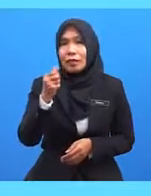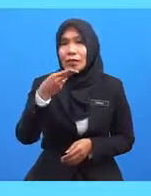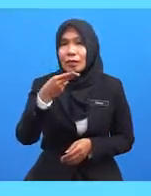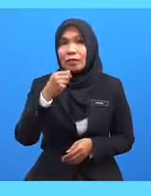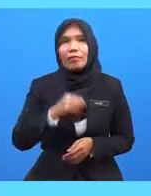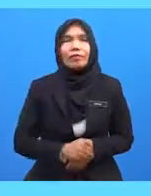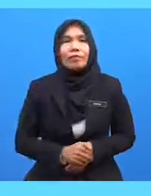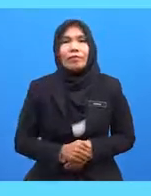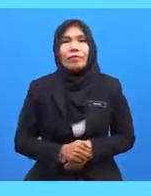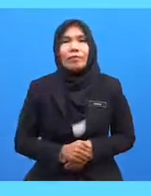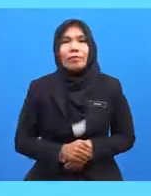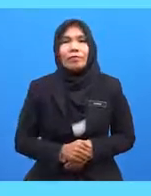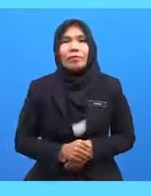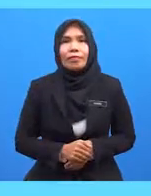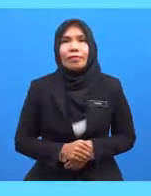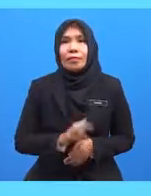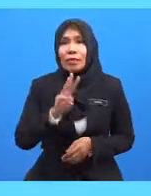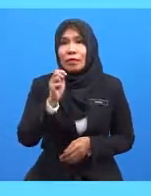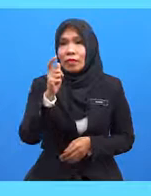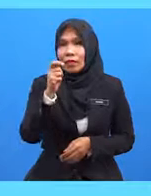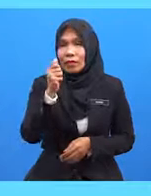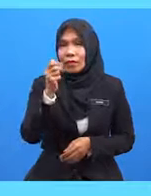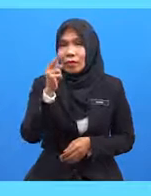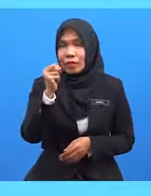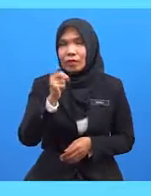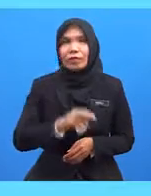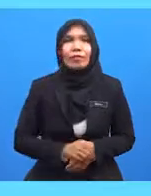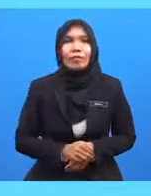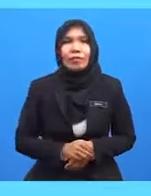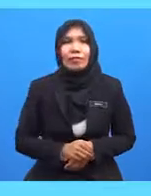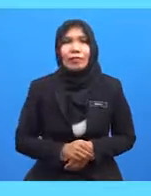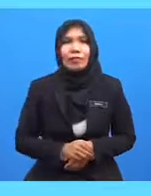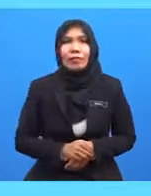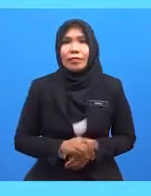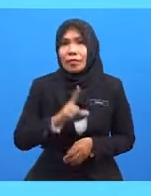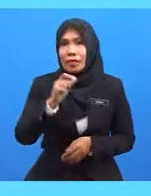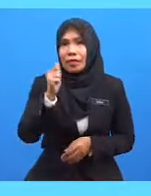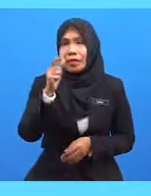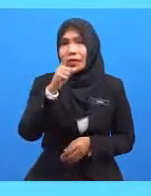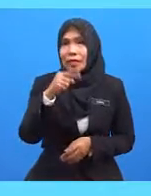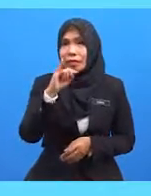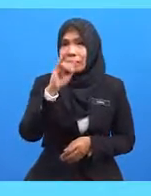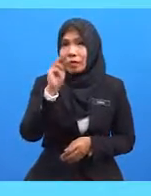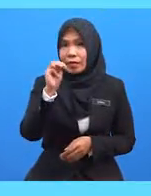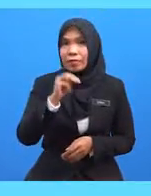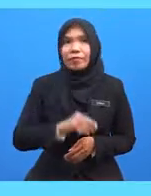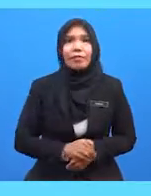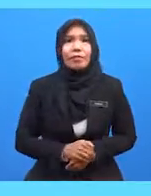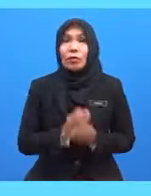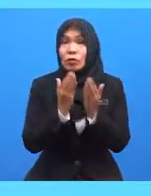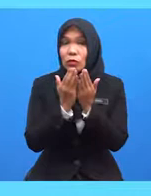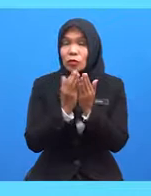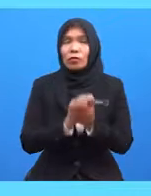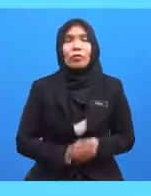talak, awam, watan, martabat, lazim, syukur, berkat,